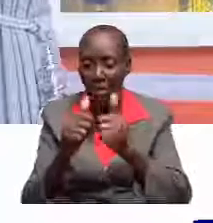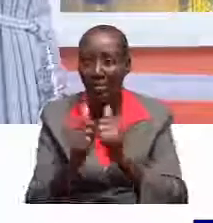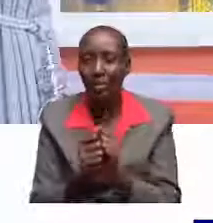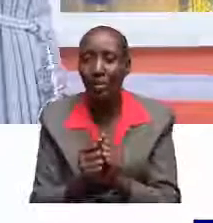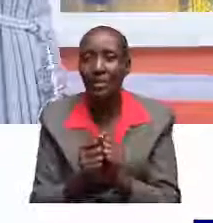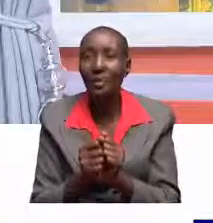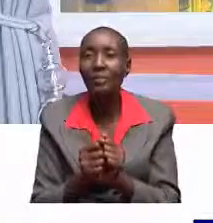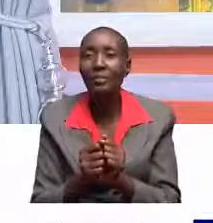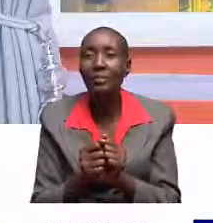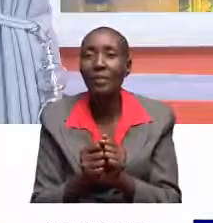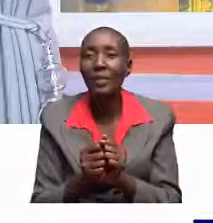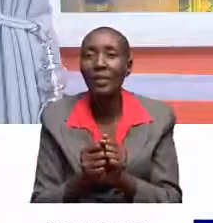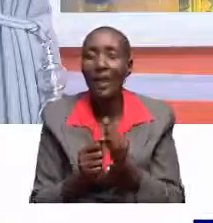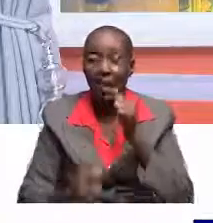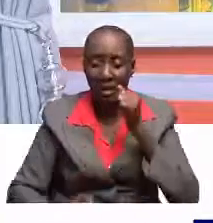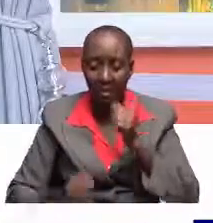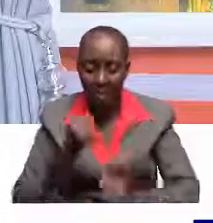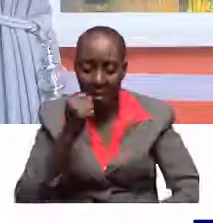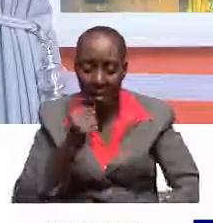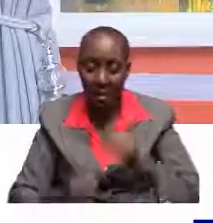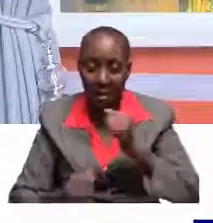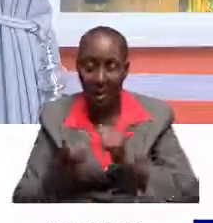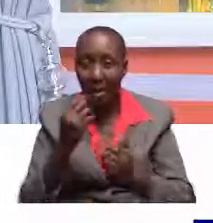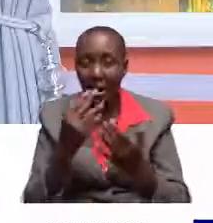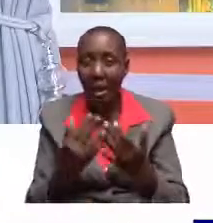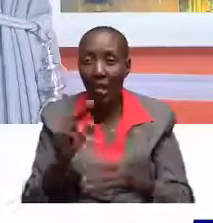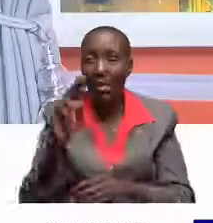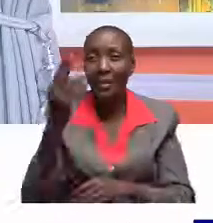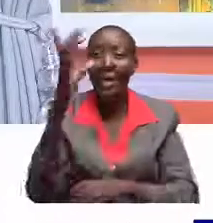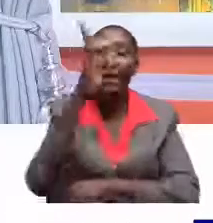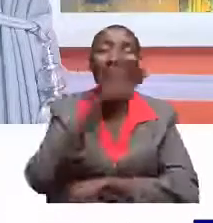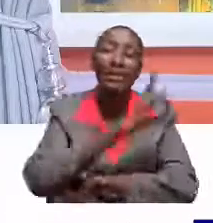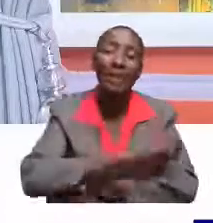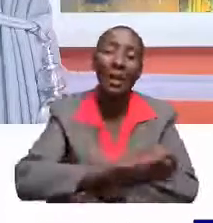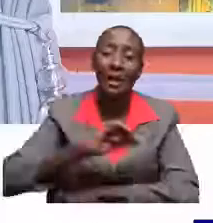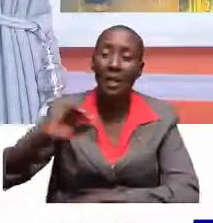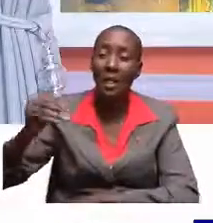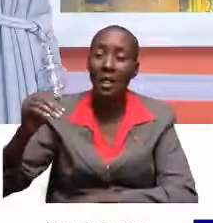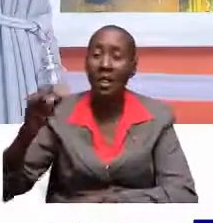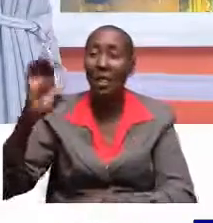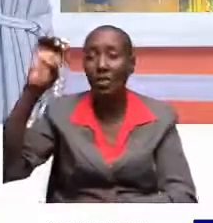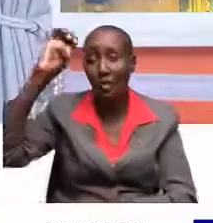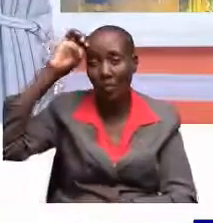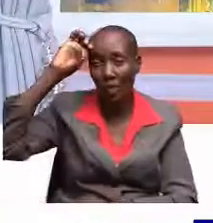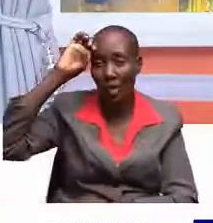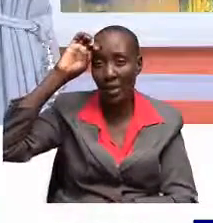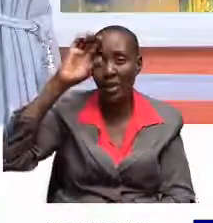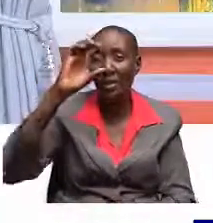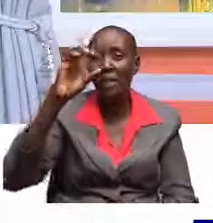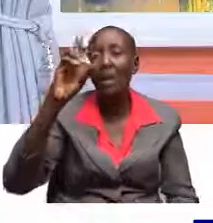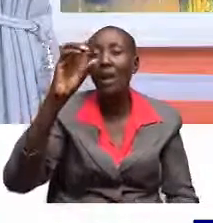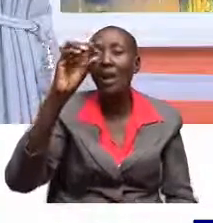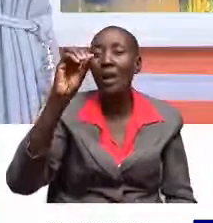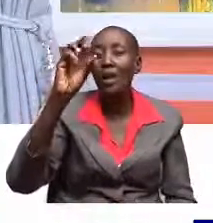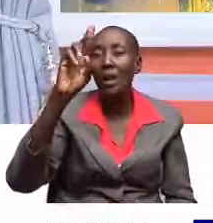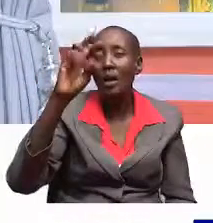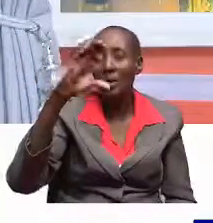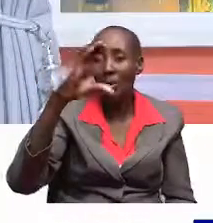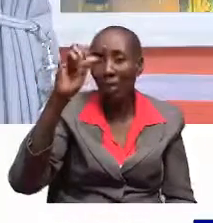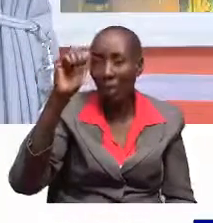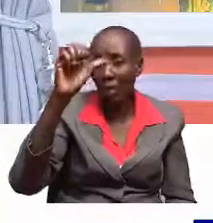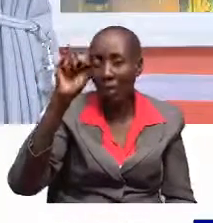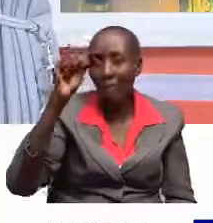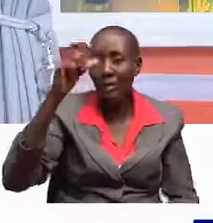Mbio za shirikisho la riadha nchini zimeingia siku ya pili leo katika kaunti ya Eldoret ambapo Dorcas Chepchirchir ameshinda mbio